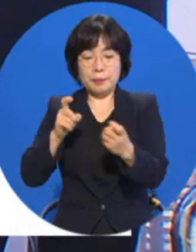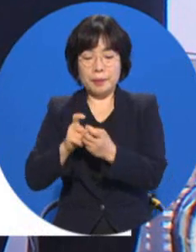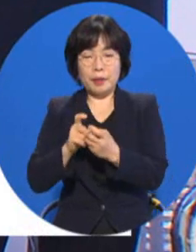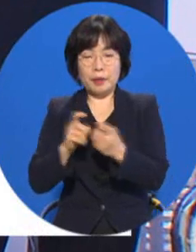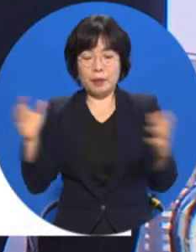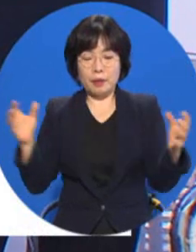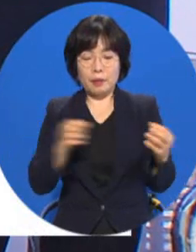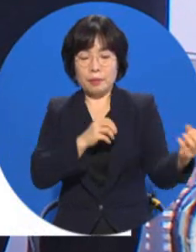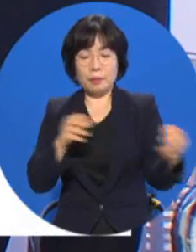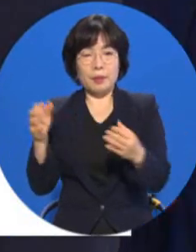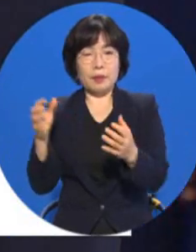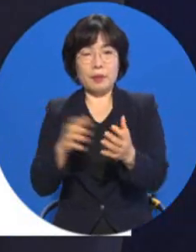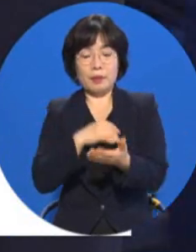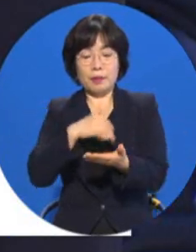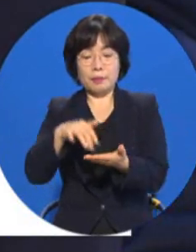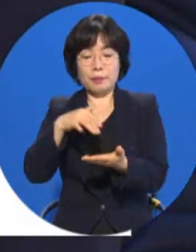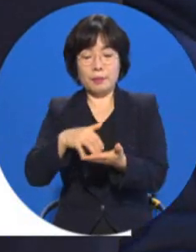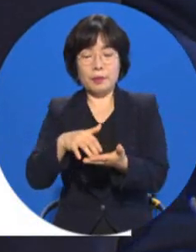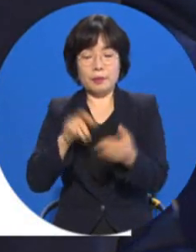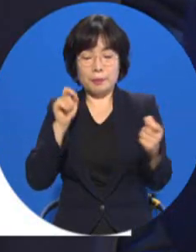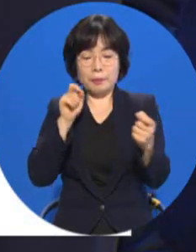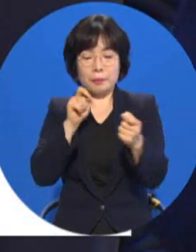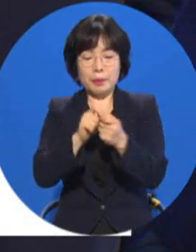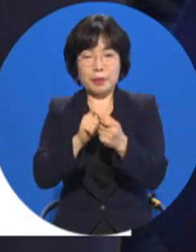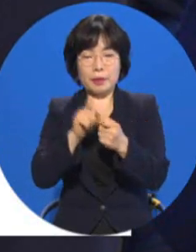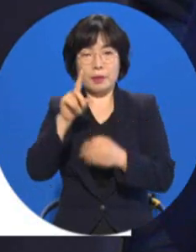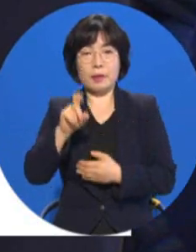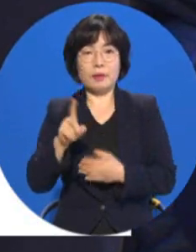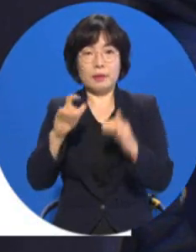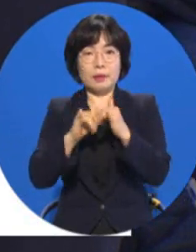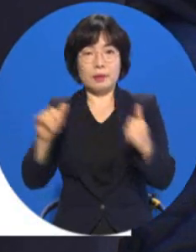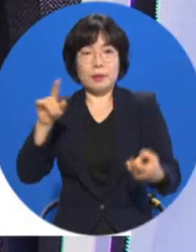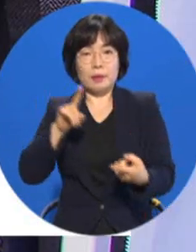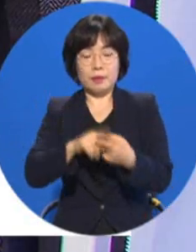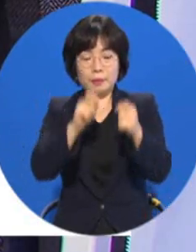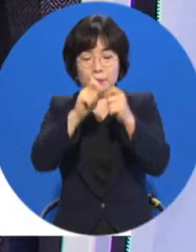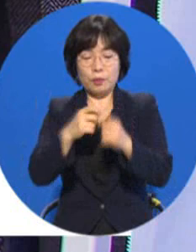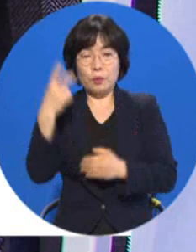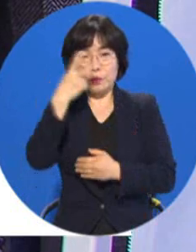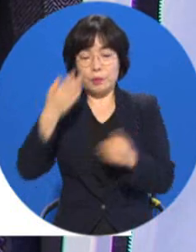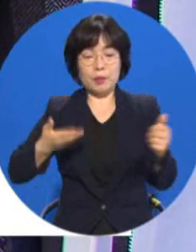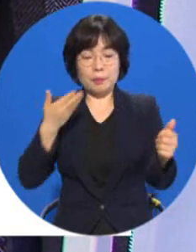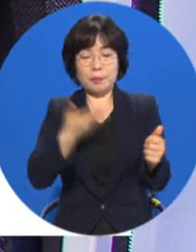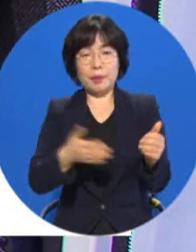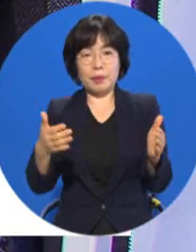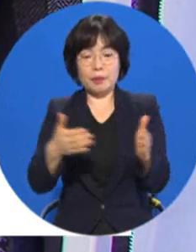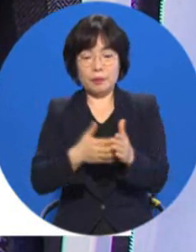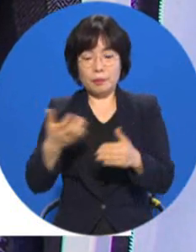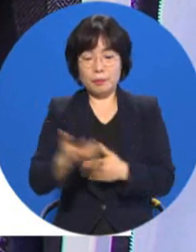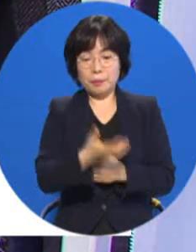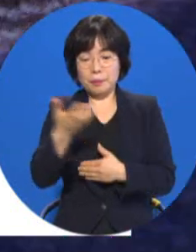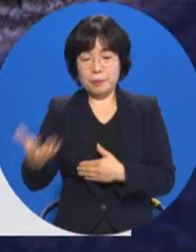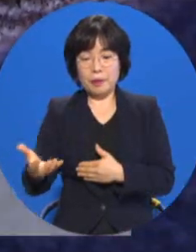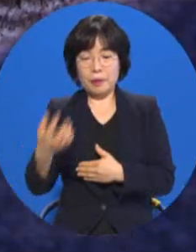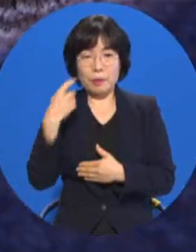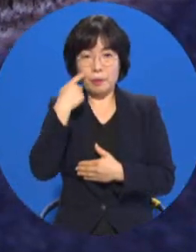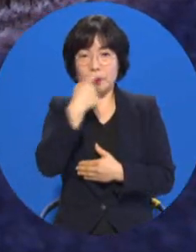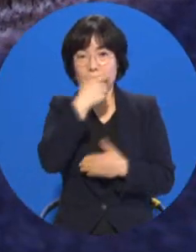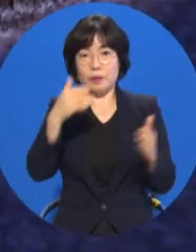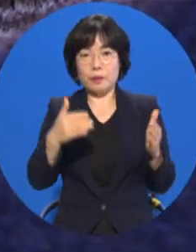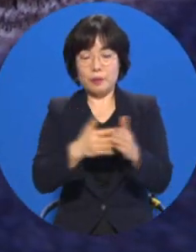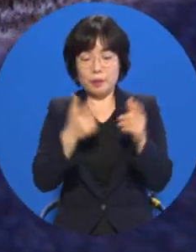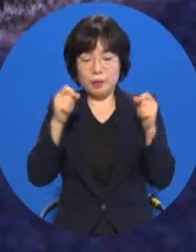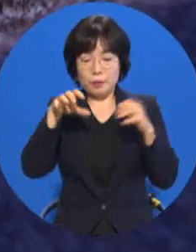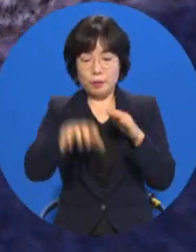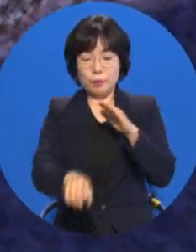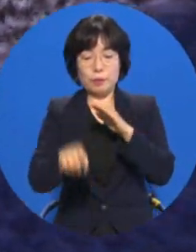거리에서 대화를 나눈 사람 등 밀접 접촉자 11명에 대해 정밀 검사를 의뢰하고 동선을 파악하는 한편 같은